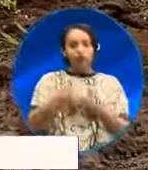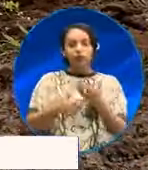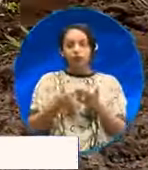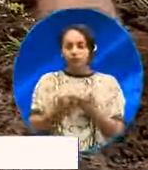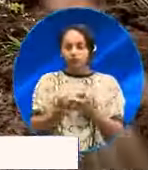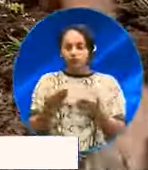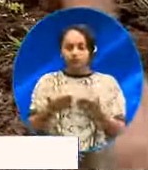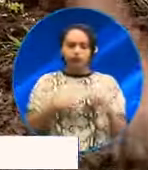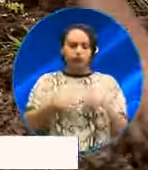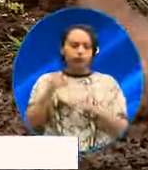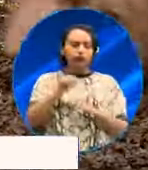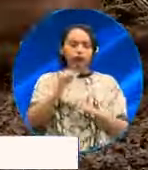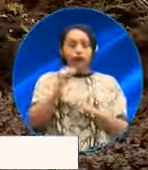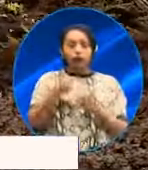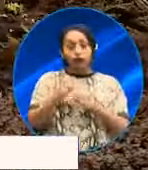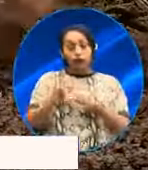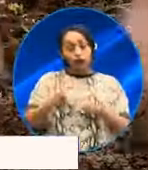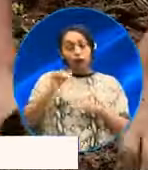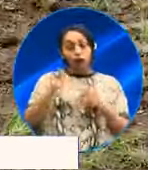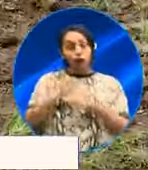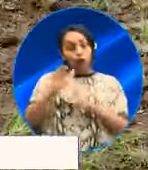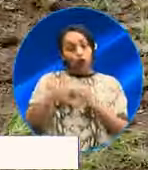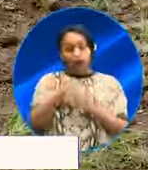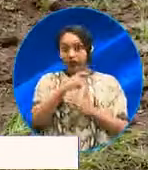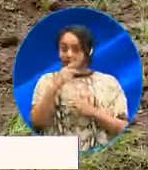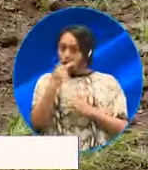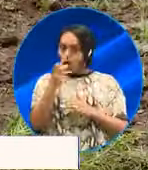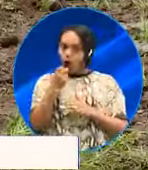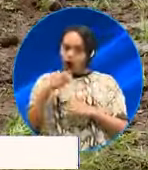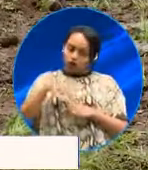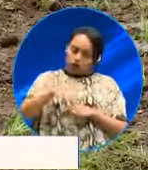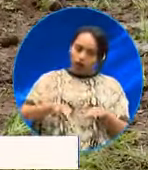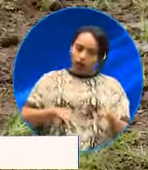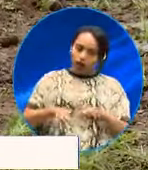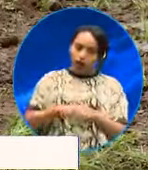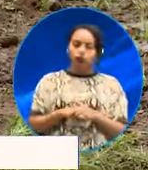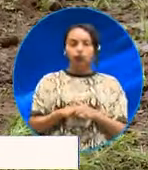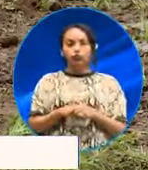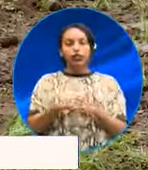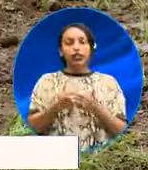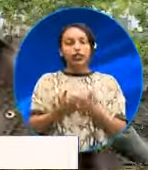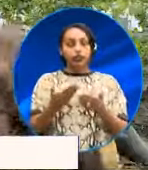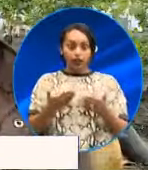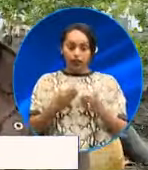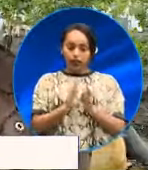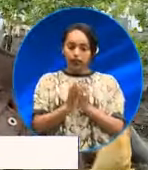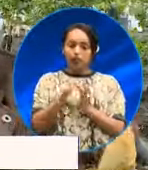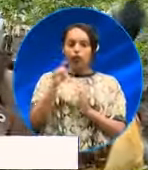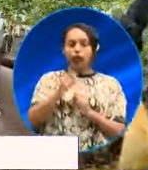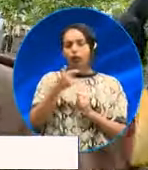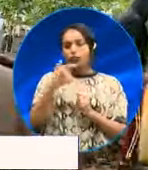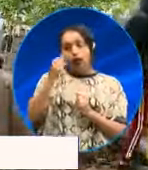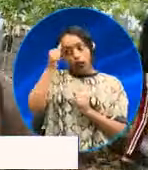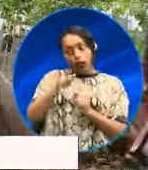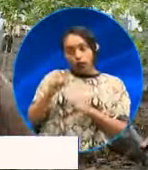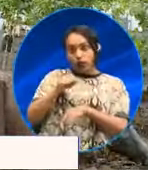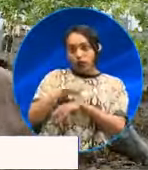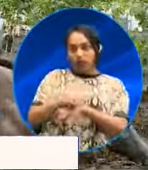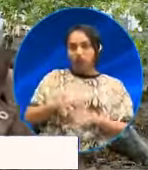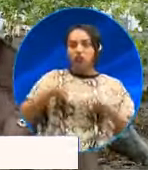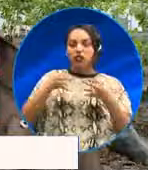ስለዚህ እነዚህ ነገሮች መድረቅ የለባቸውም። ባገኛችሁት አጋጣሚ ሁሉ ሊደርቅ ያየ እንደሆነ ውሃ እያመጣችሁ እያጠጣችሁ ይህን ነገር ልንከባከበው ይገባል ብዬ ለእነሱ